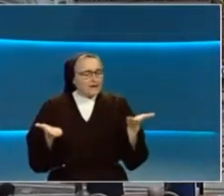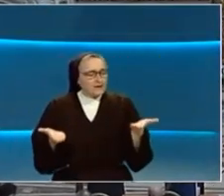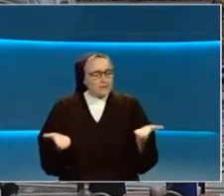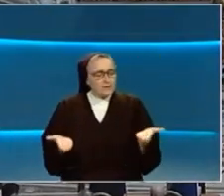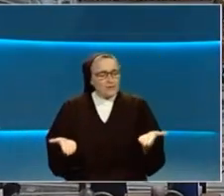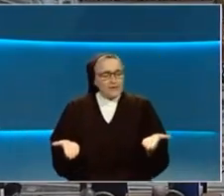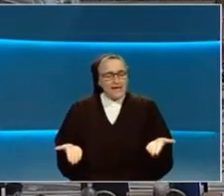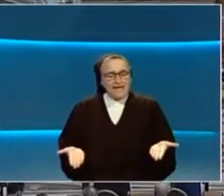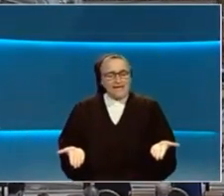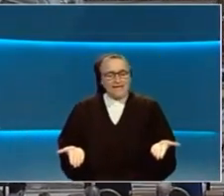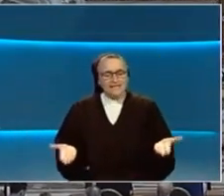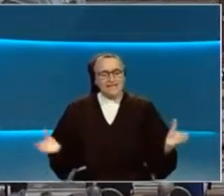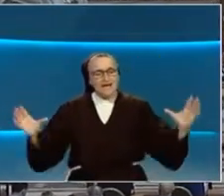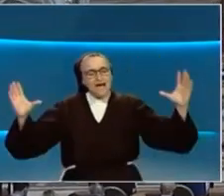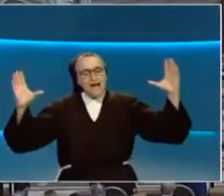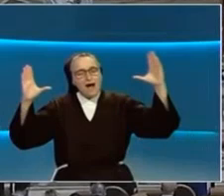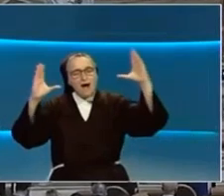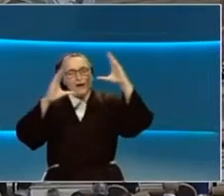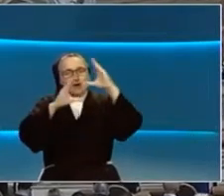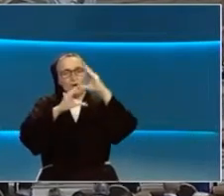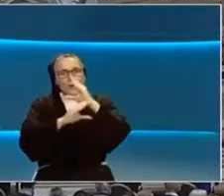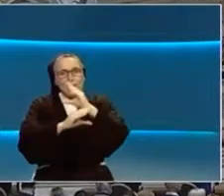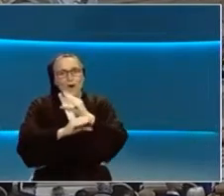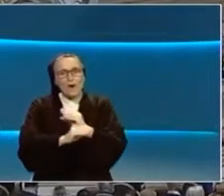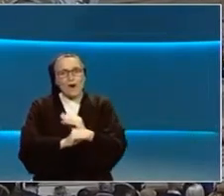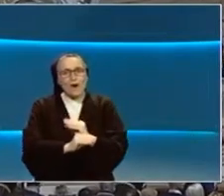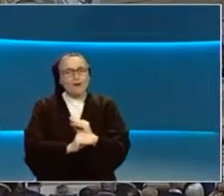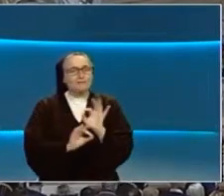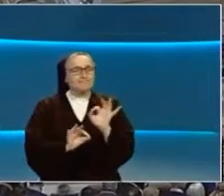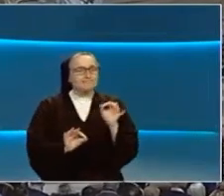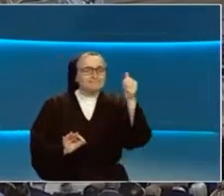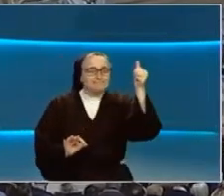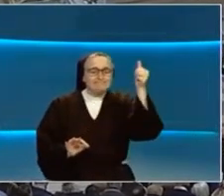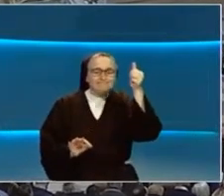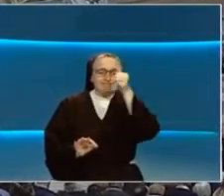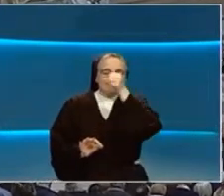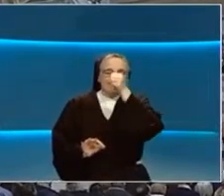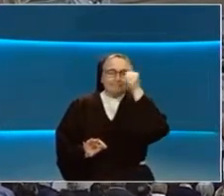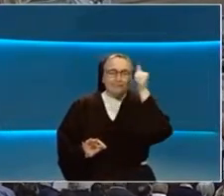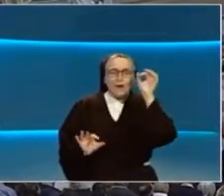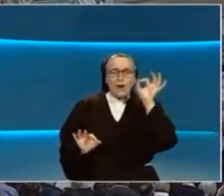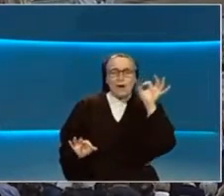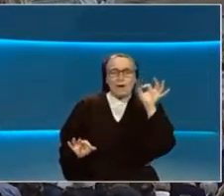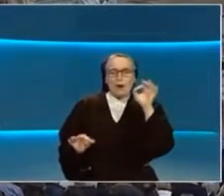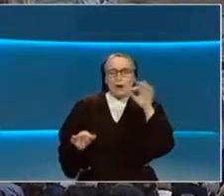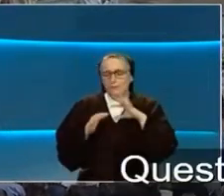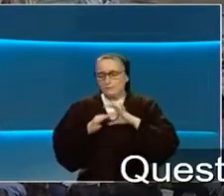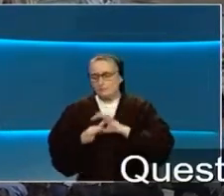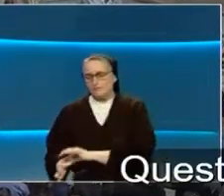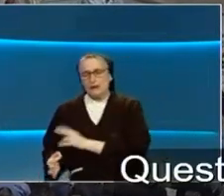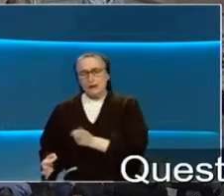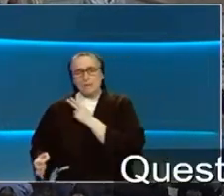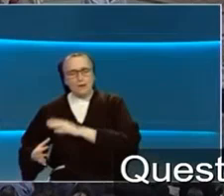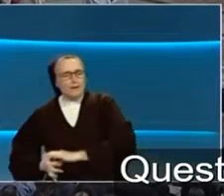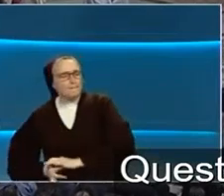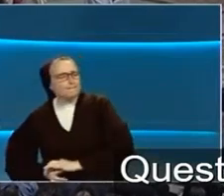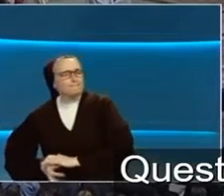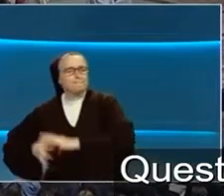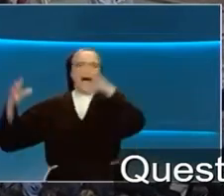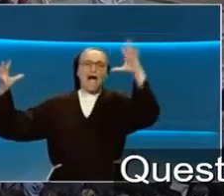Hec nox est in qua destructis vinculis